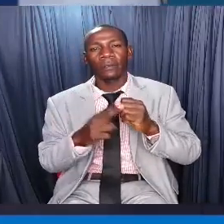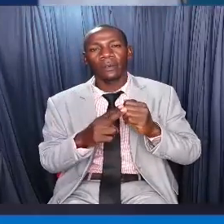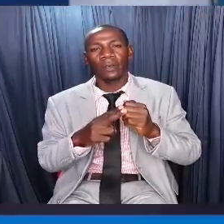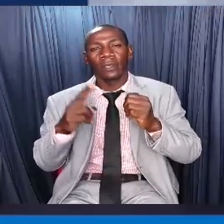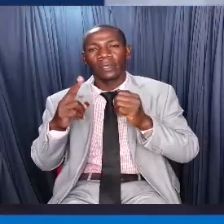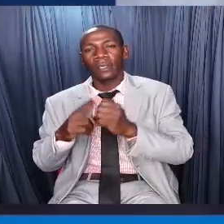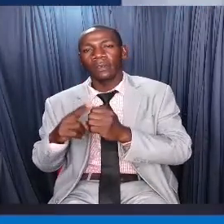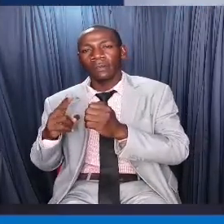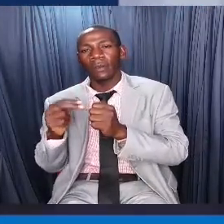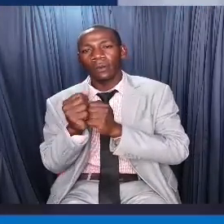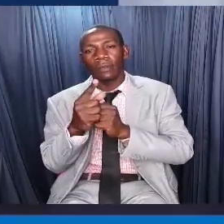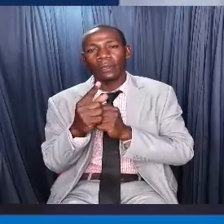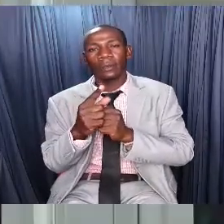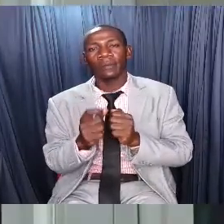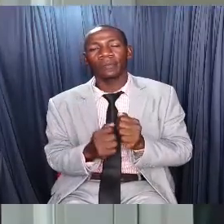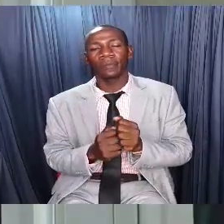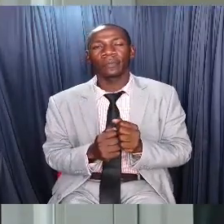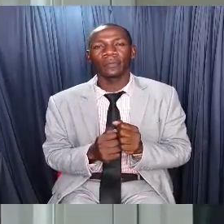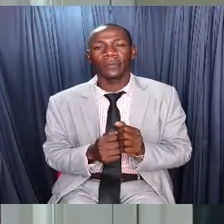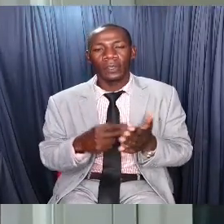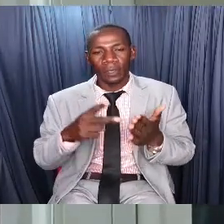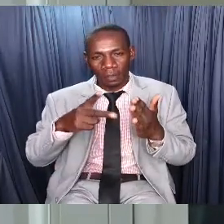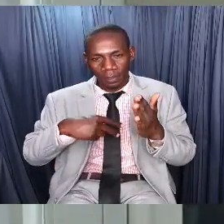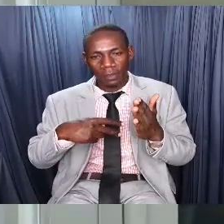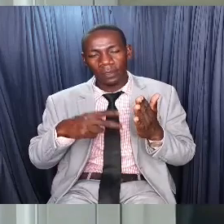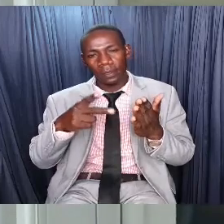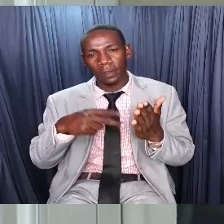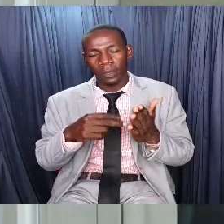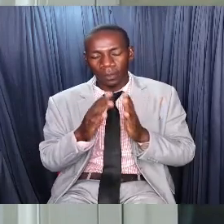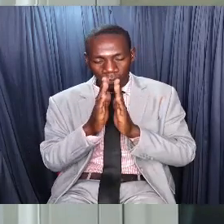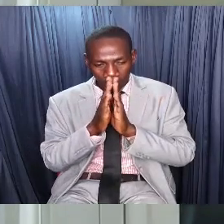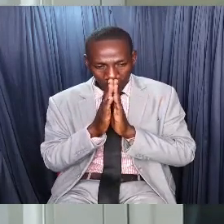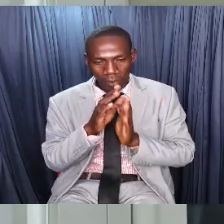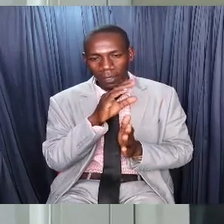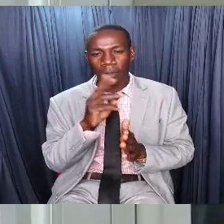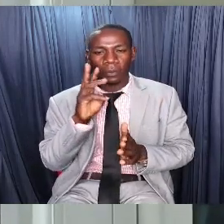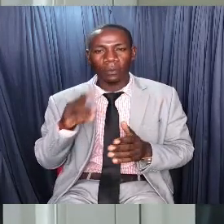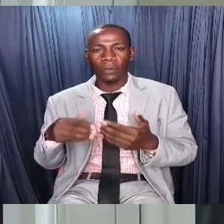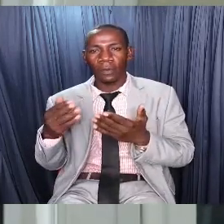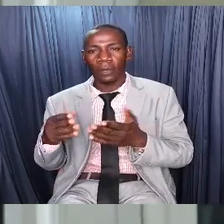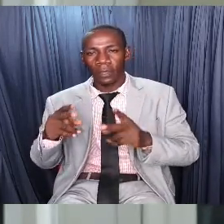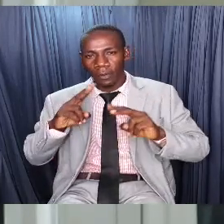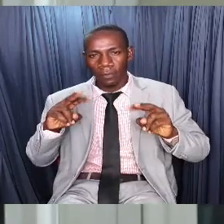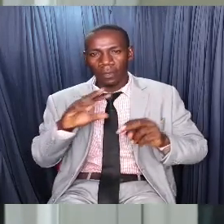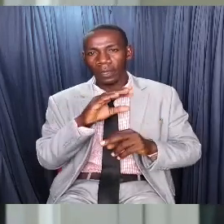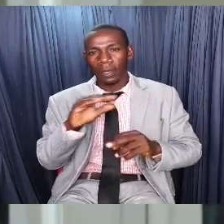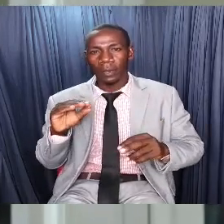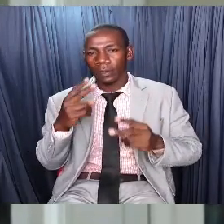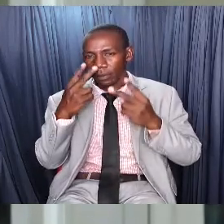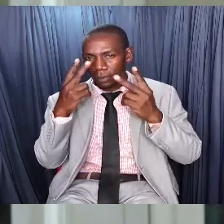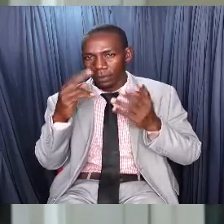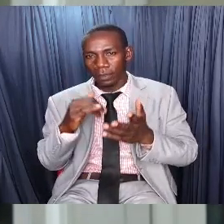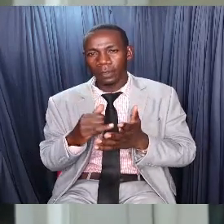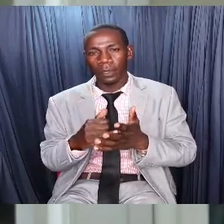7 mpaka 11. 7 to 11. Tusomee. Ombeni nanyi mtapewa. Tafuteni nanyi